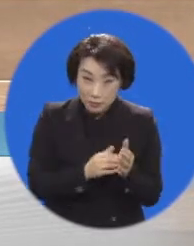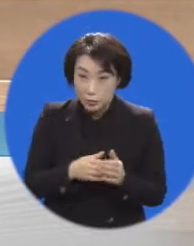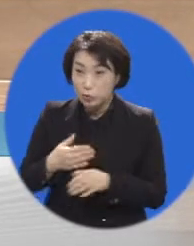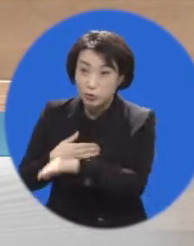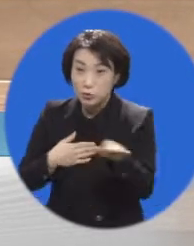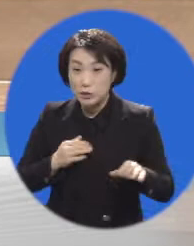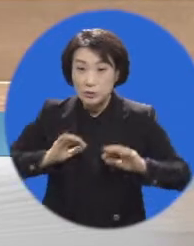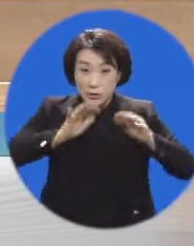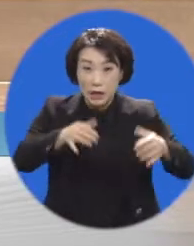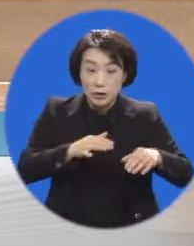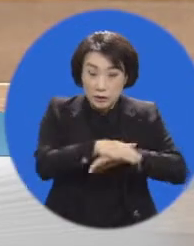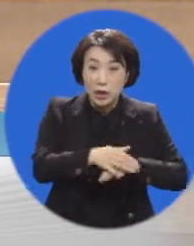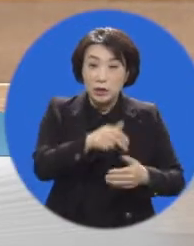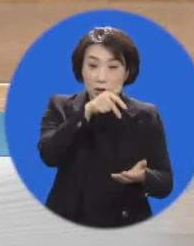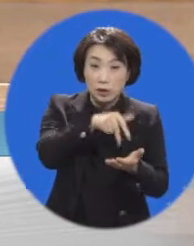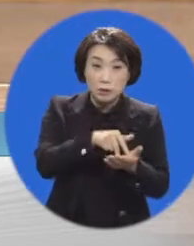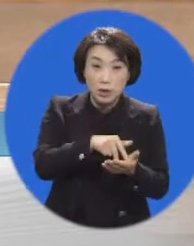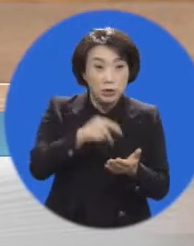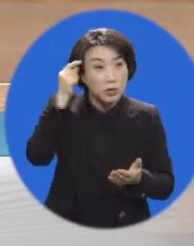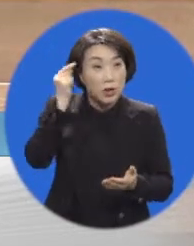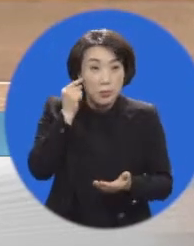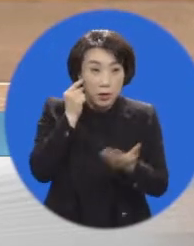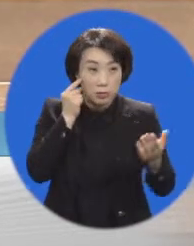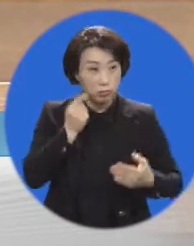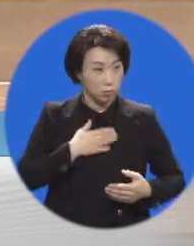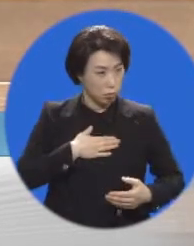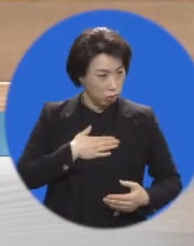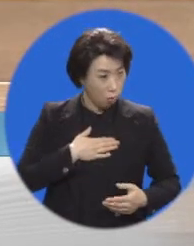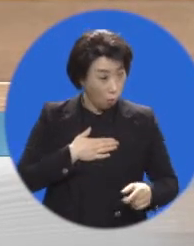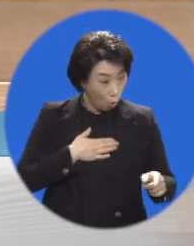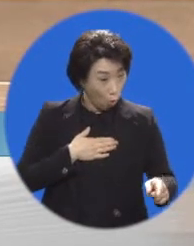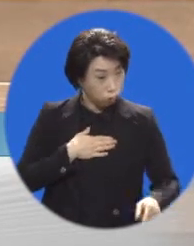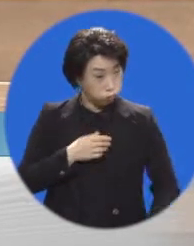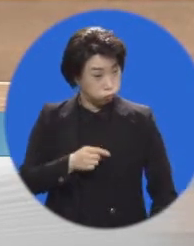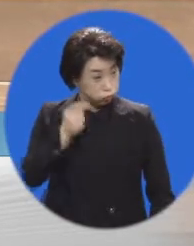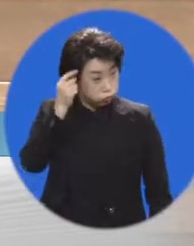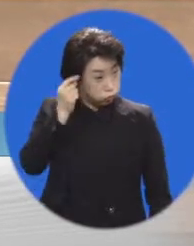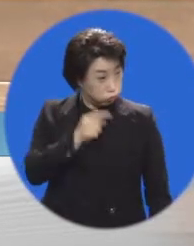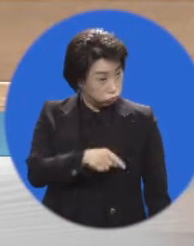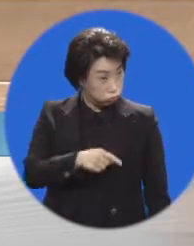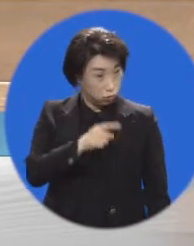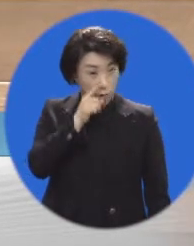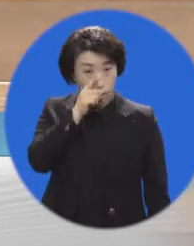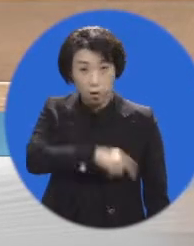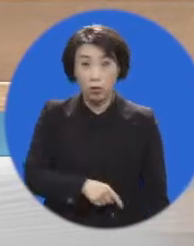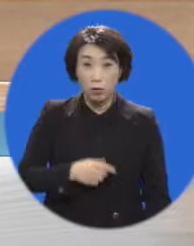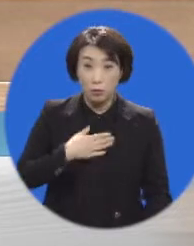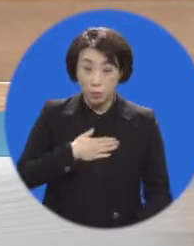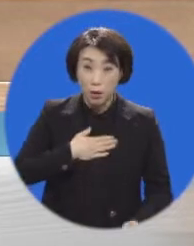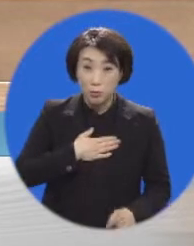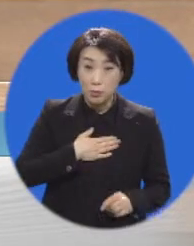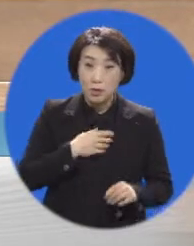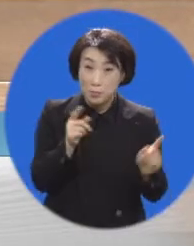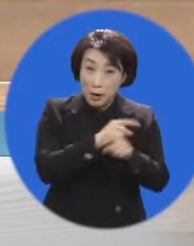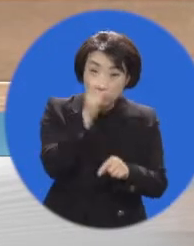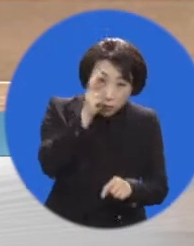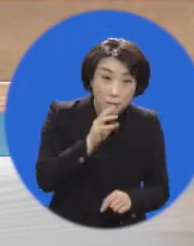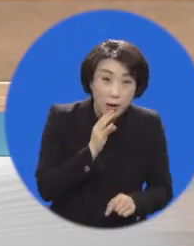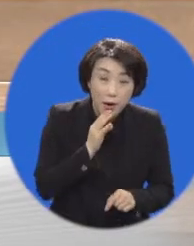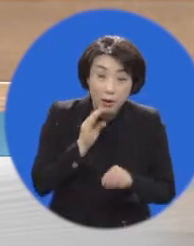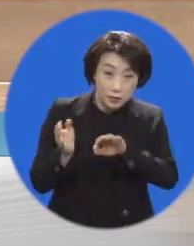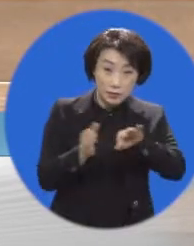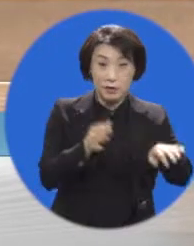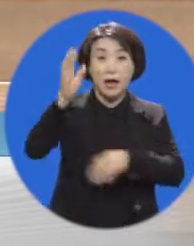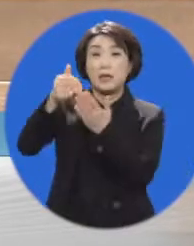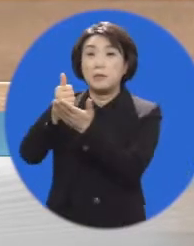세속적으로 따지면 감정이 악한 감정으로 바뀌어야 되는데 하나님의 말씀,